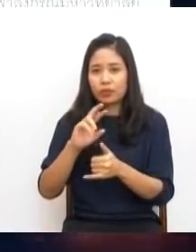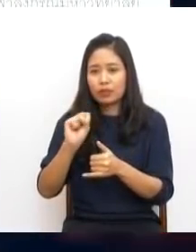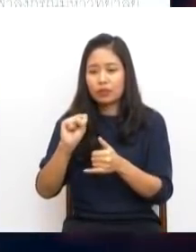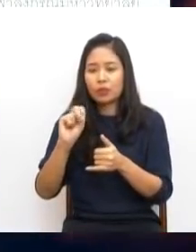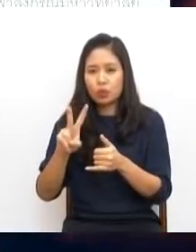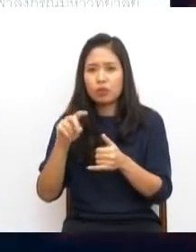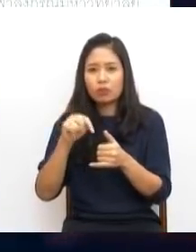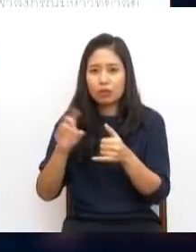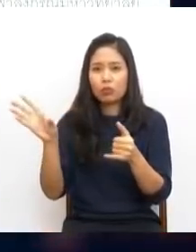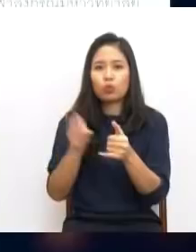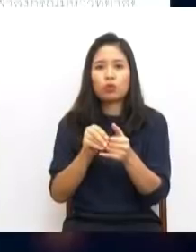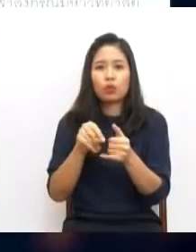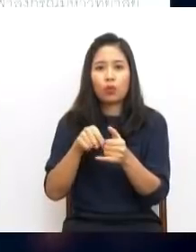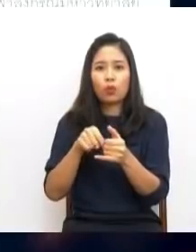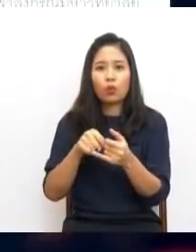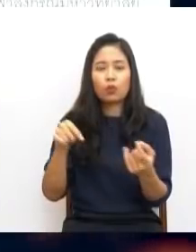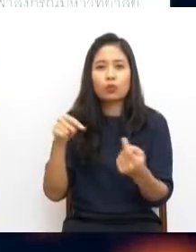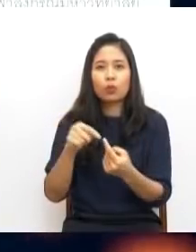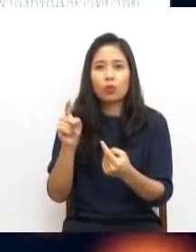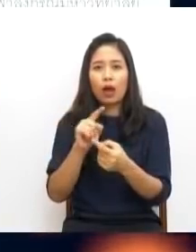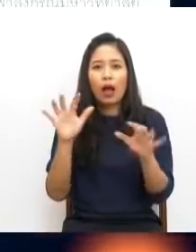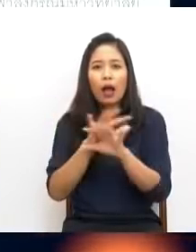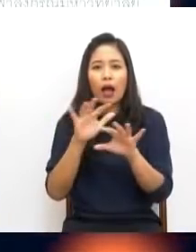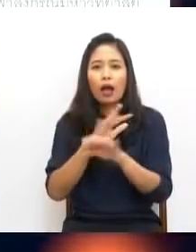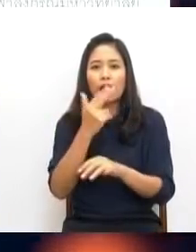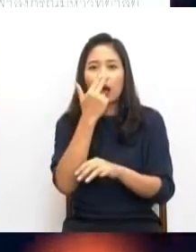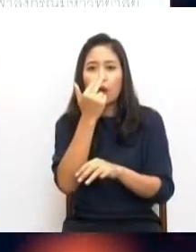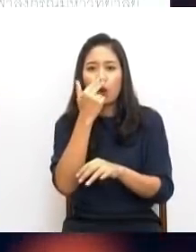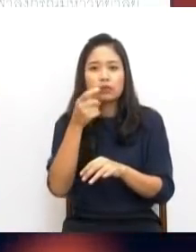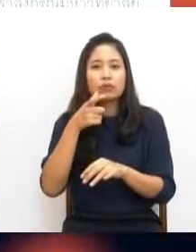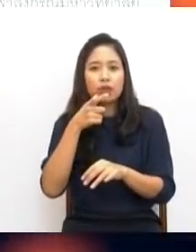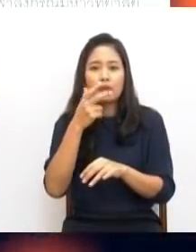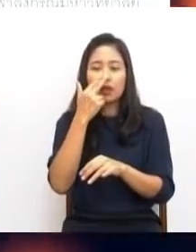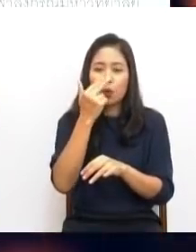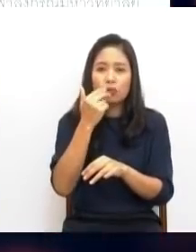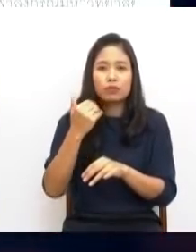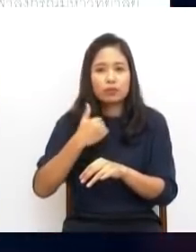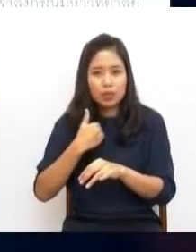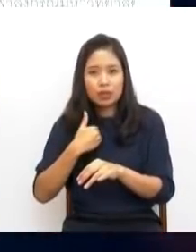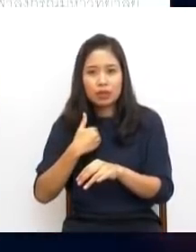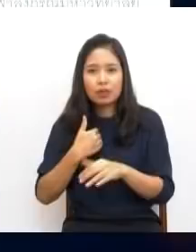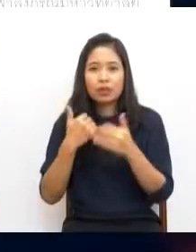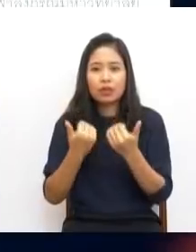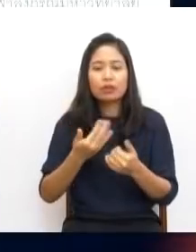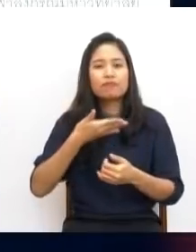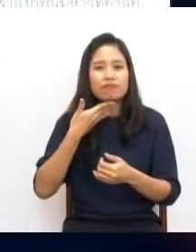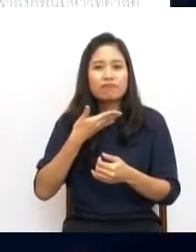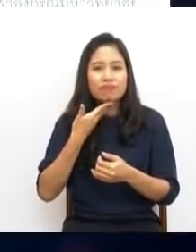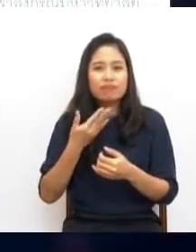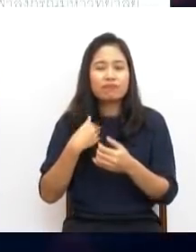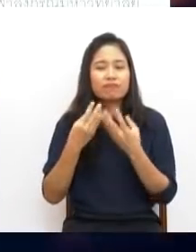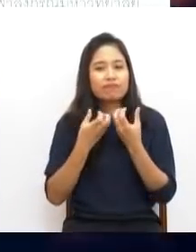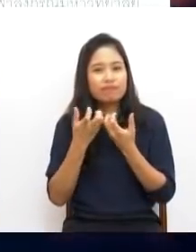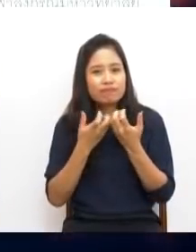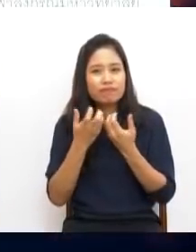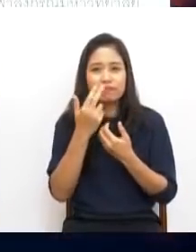ะก็จะเช่นเดียวกันกับพวกไข้หวัดไข้หวัดใหญ่รวมทั้งโควิด-19 ค่ะก็คือจะติดทางละอองฝอยของน้ำมูก